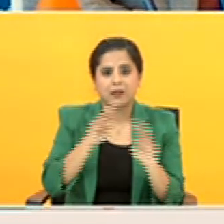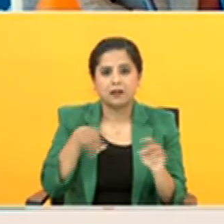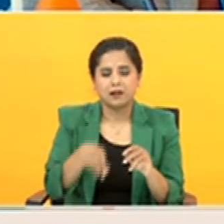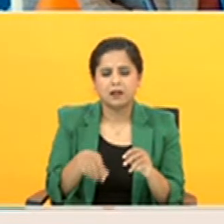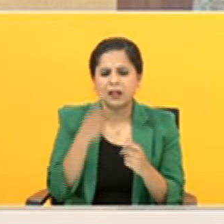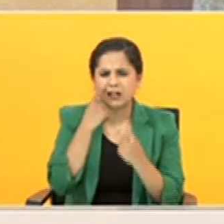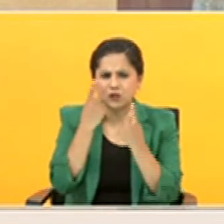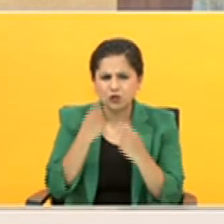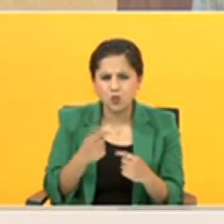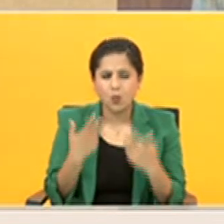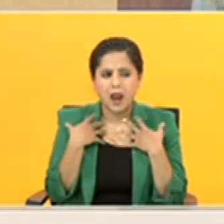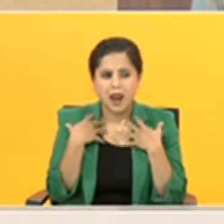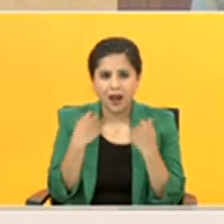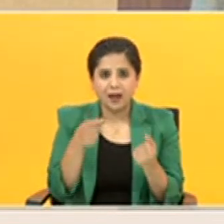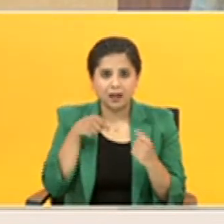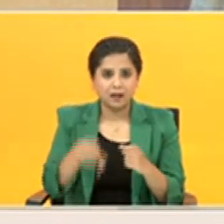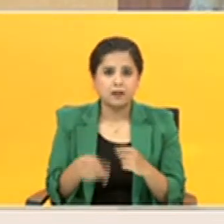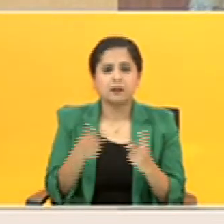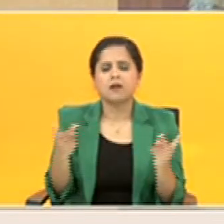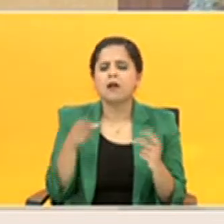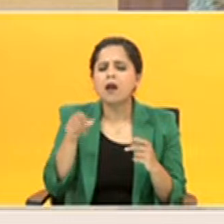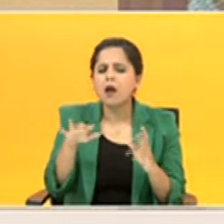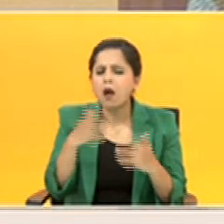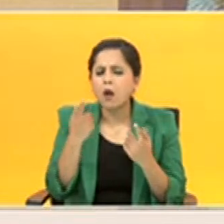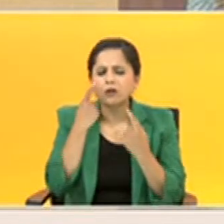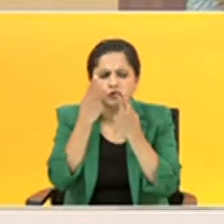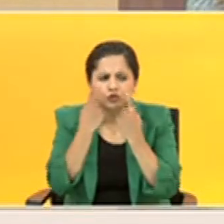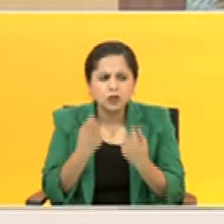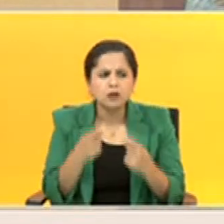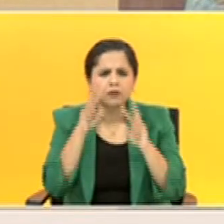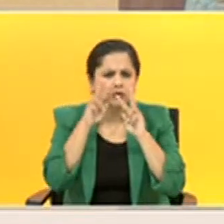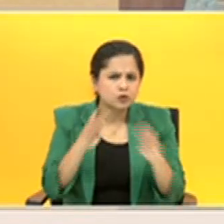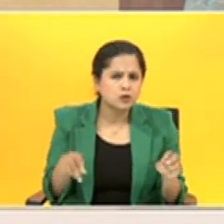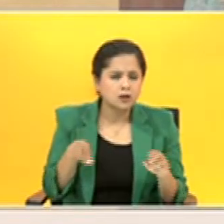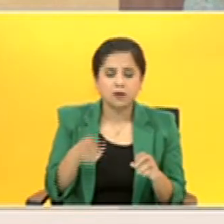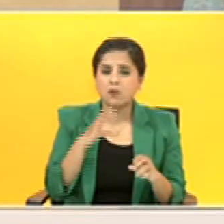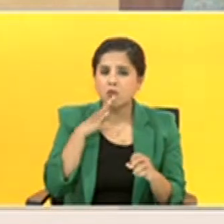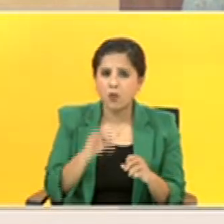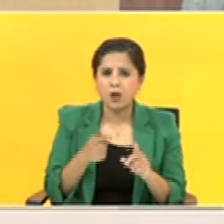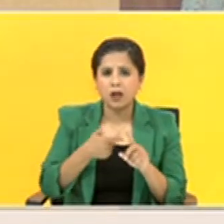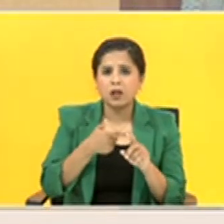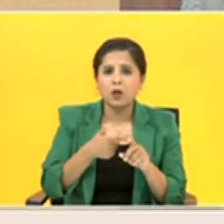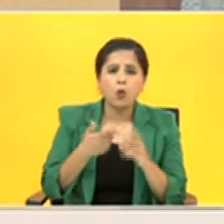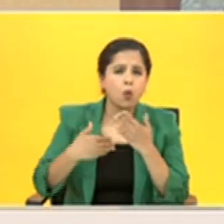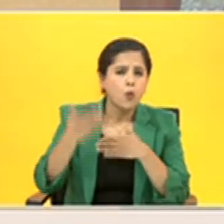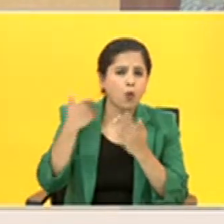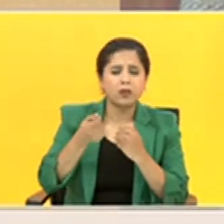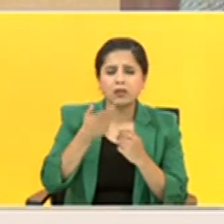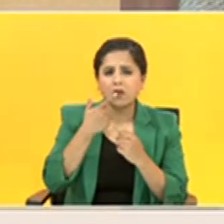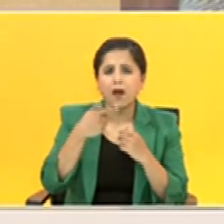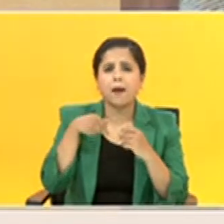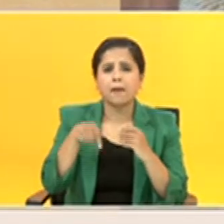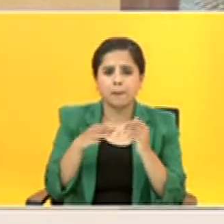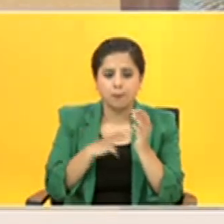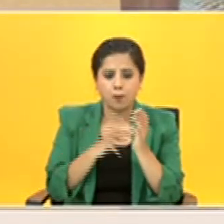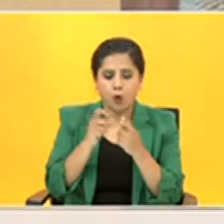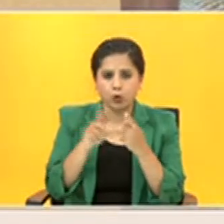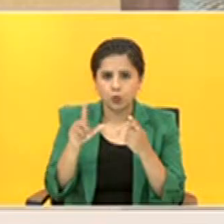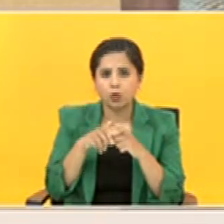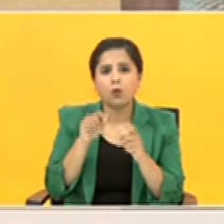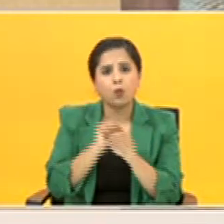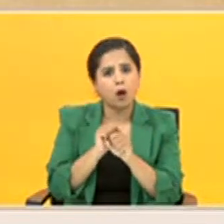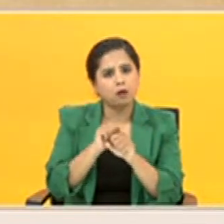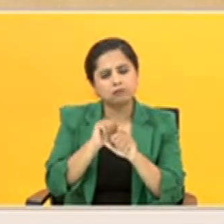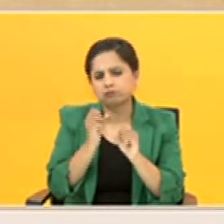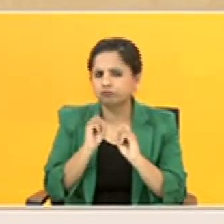क्लासिफिकेशन ऑफ हेल्थ इंटरवेंशंस के तहत एक डेडिकेटेड ट्रेडिशनल मेडिसिन मॉड्यूल पर काम शुरू हो